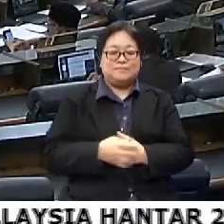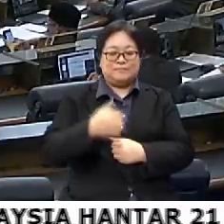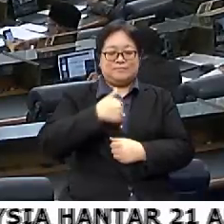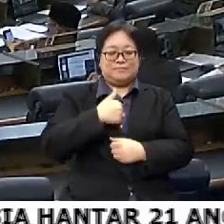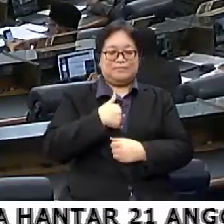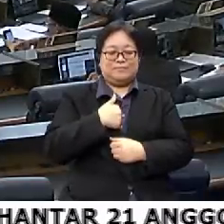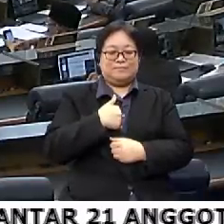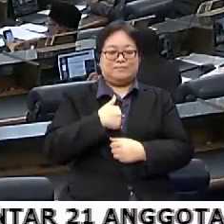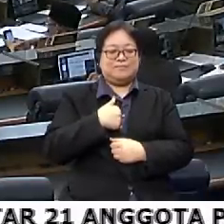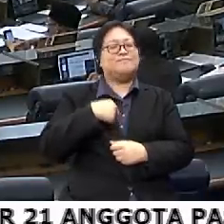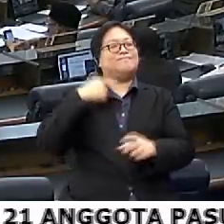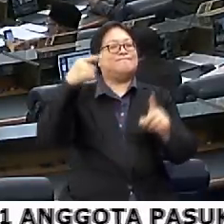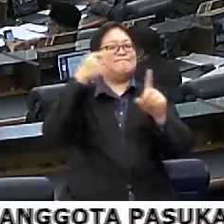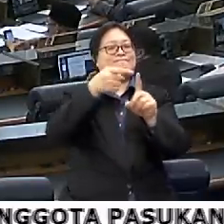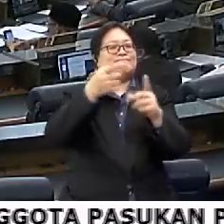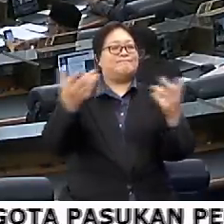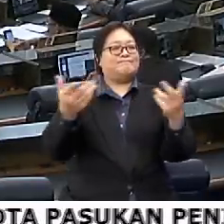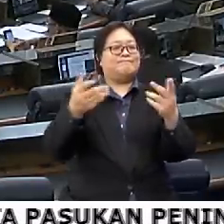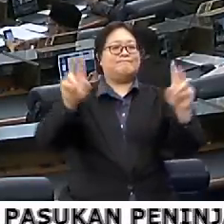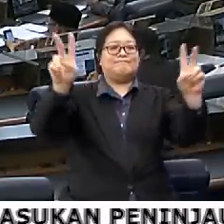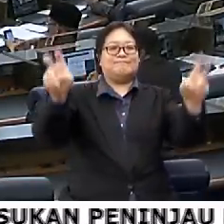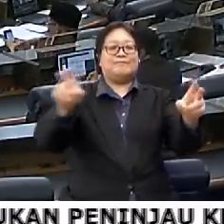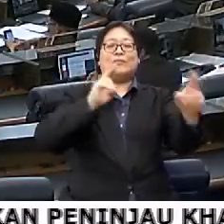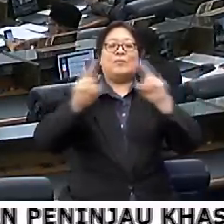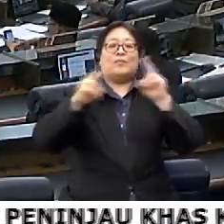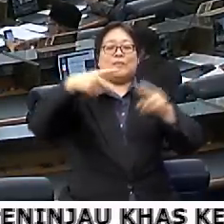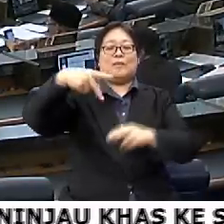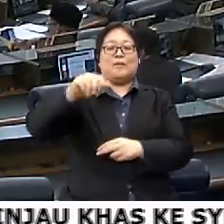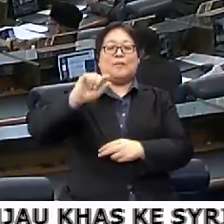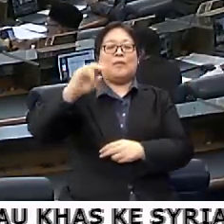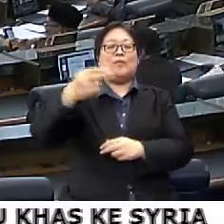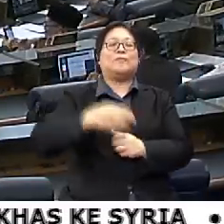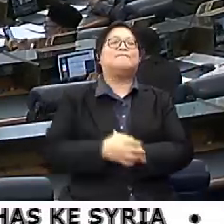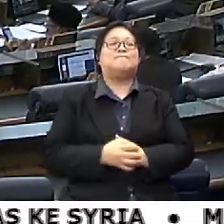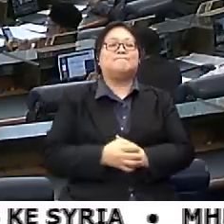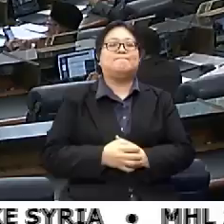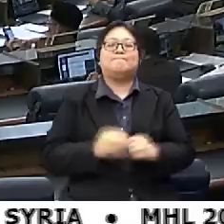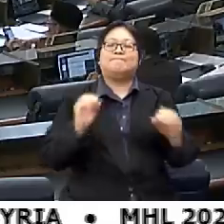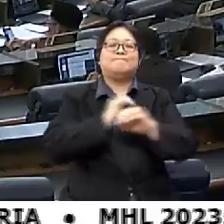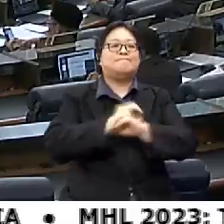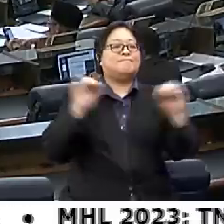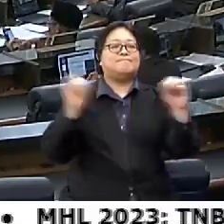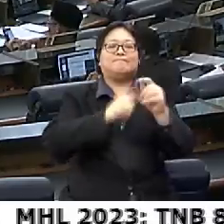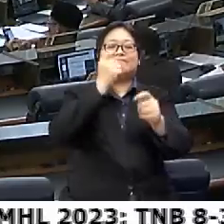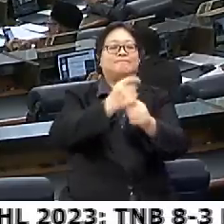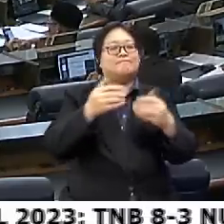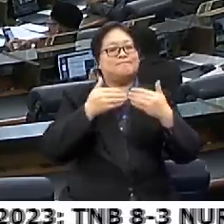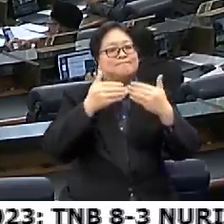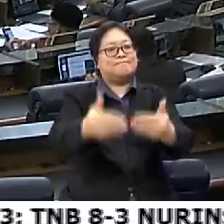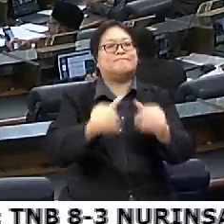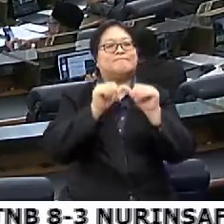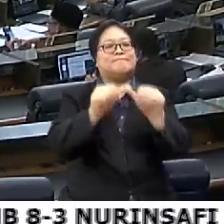Saya berpegang teguh kepada ungkapan ucapan Pagu tadi. Tidak ada yang kekal abadi di situ.